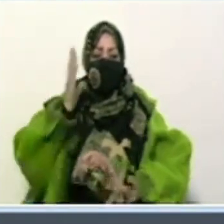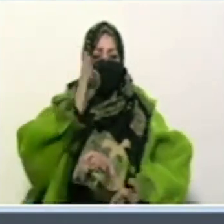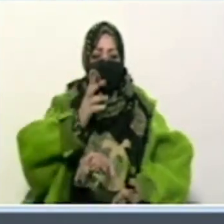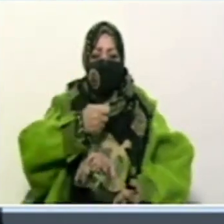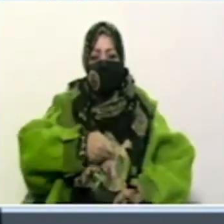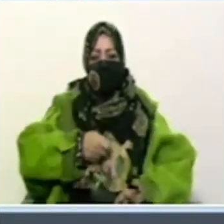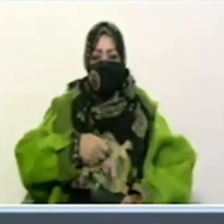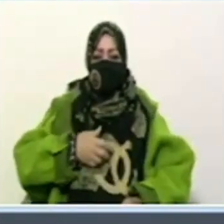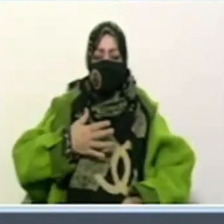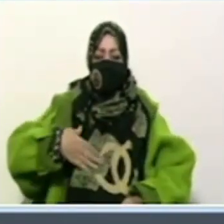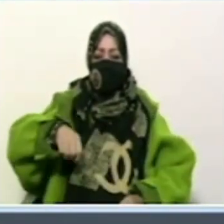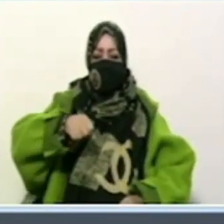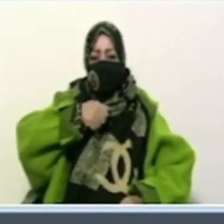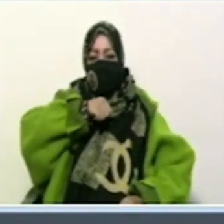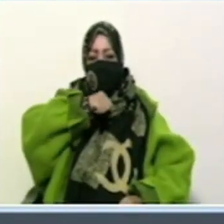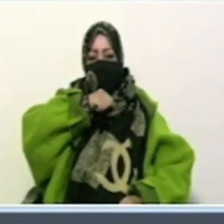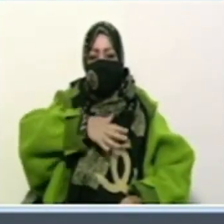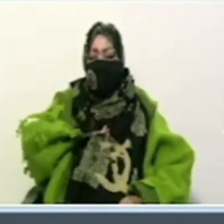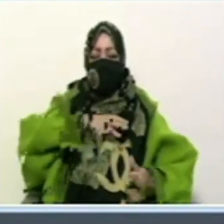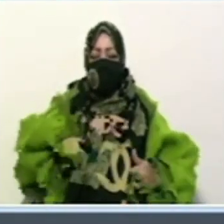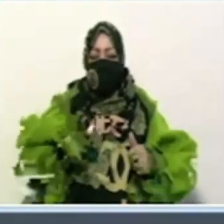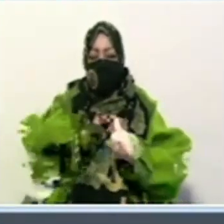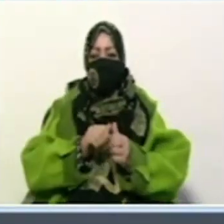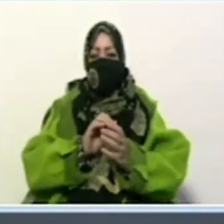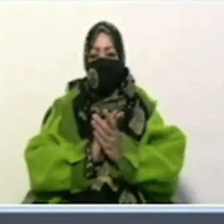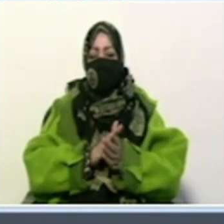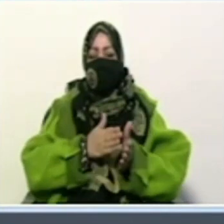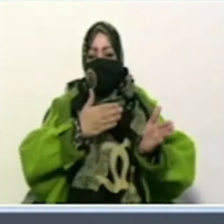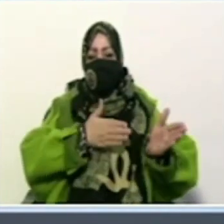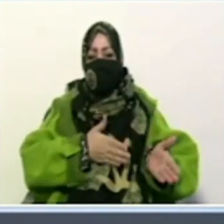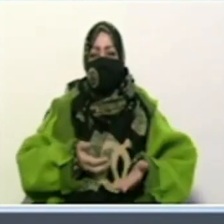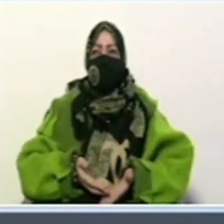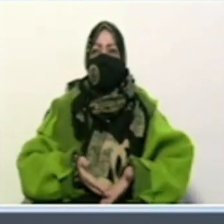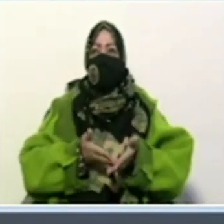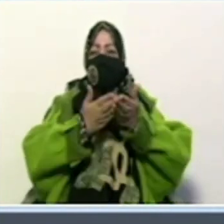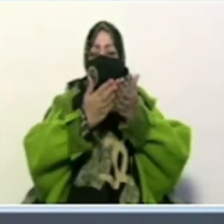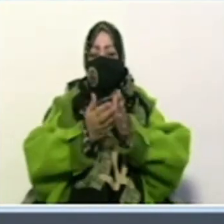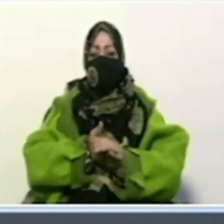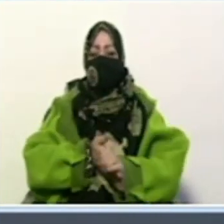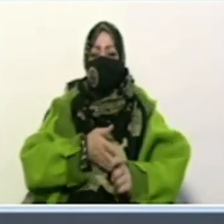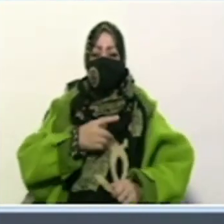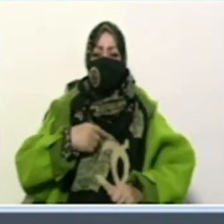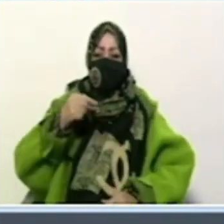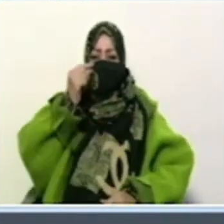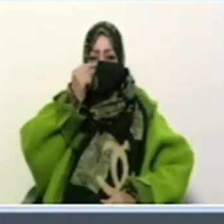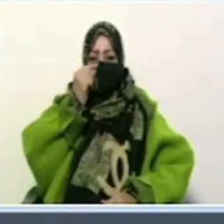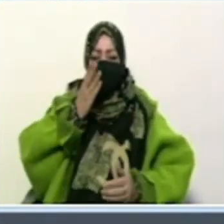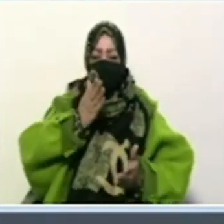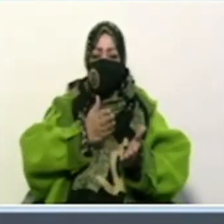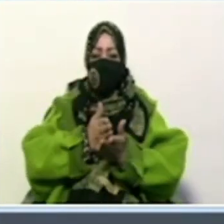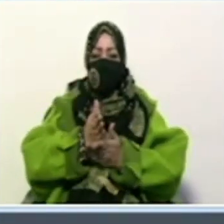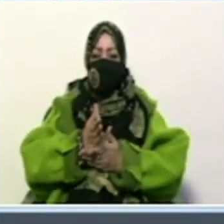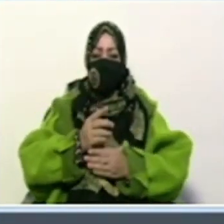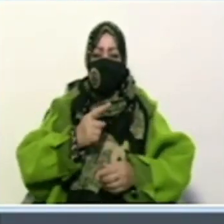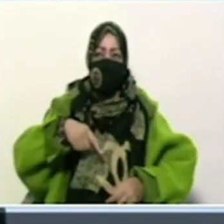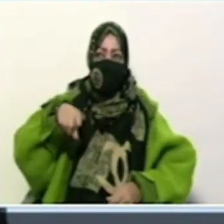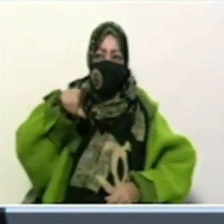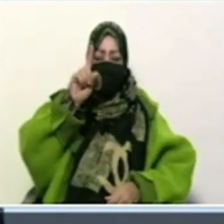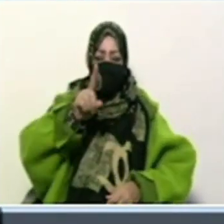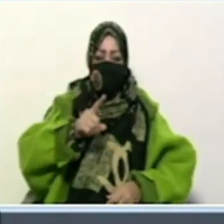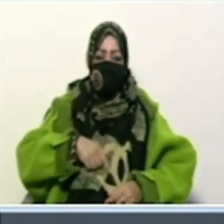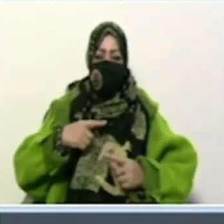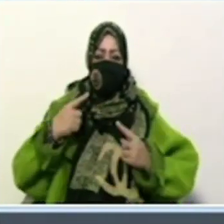يوم الدين، ولا حول ولا قوة إلا بالله العلي العظيم. وبعد، فأيها الإخوة المشاهدون والمتابعون